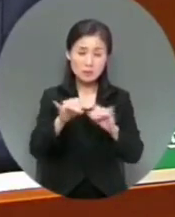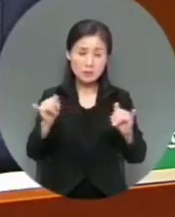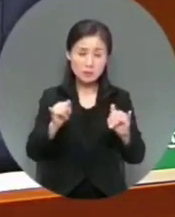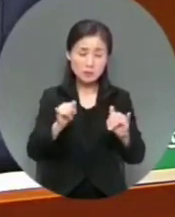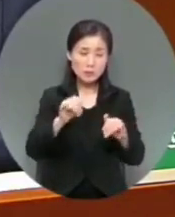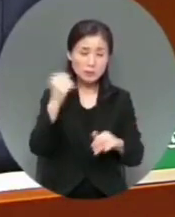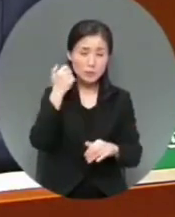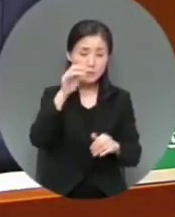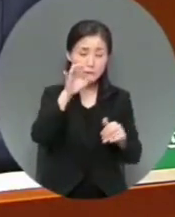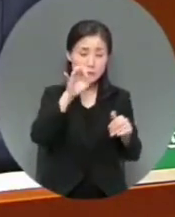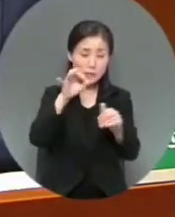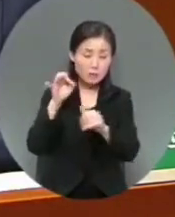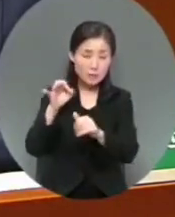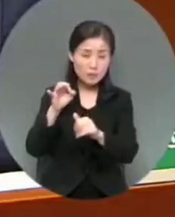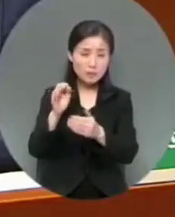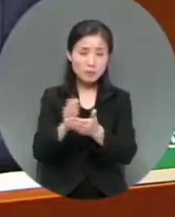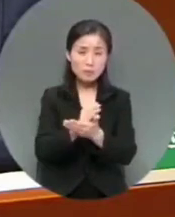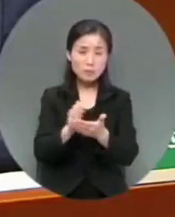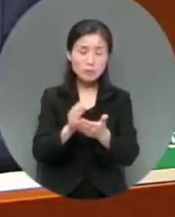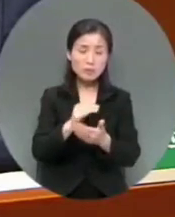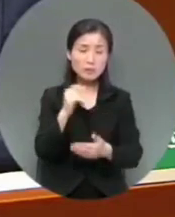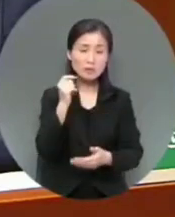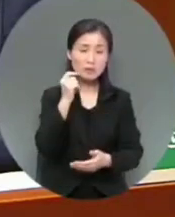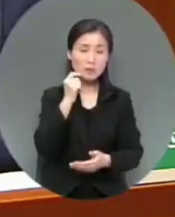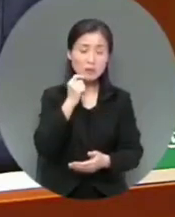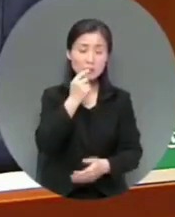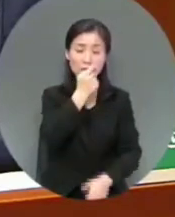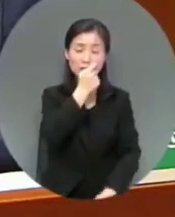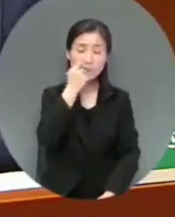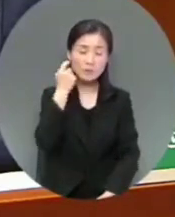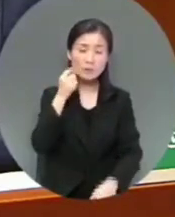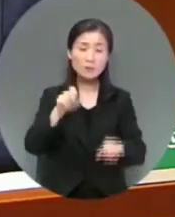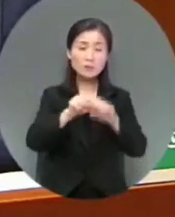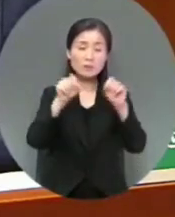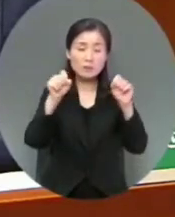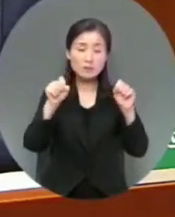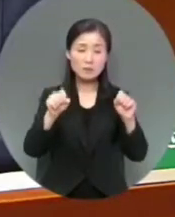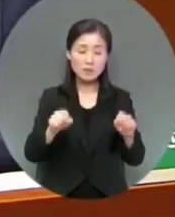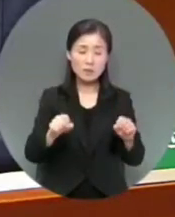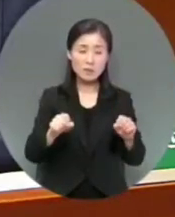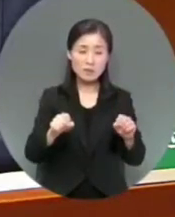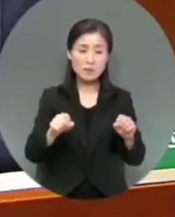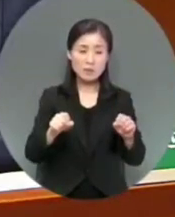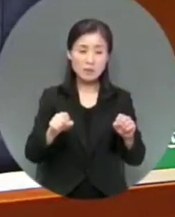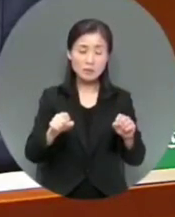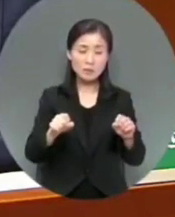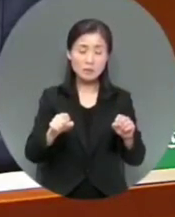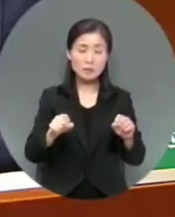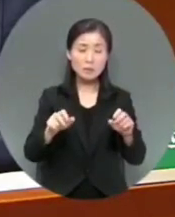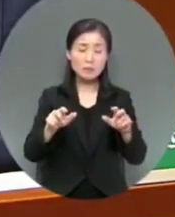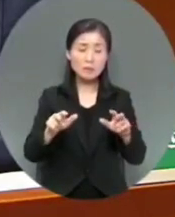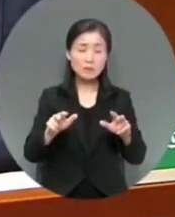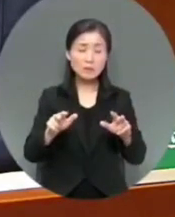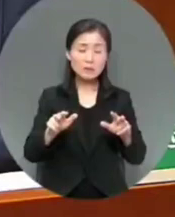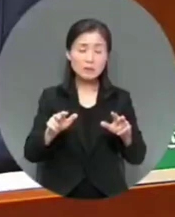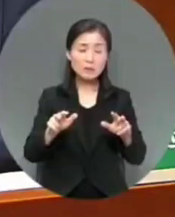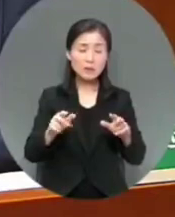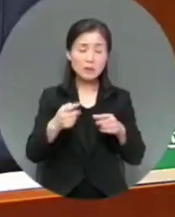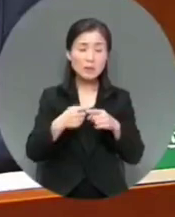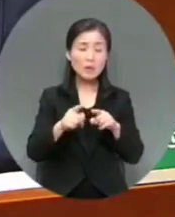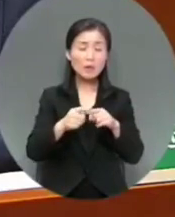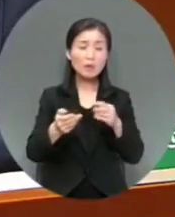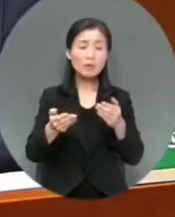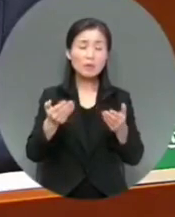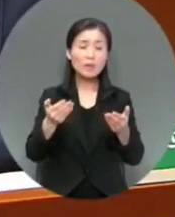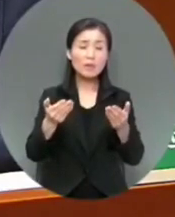수 있는 그런 철저한 검증, 이 시스템은 역시 지금은 어떤 평판에 좀 의존하는